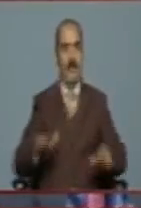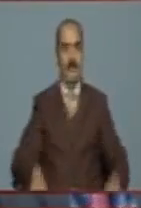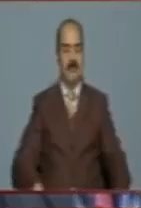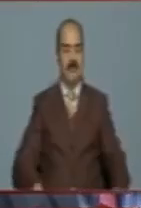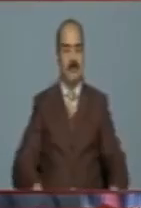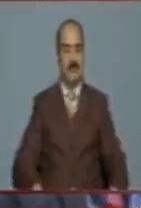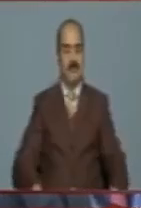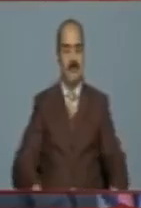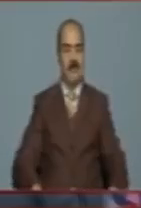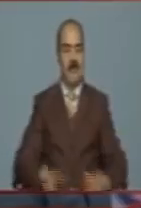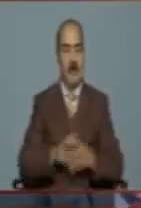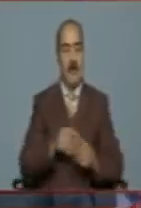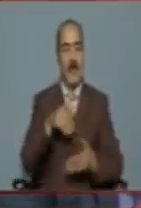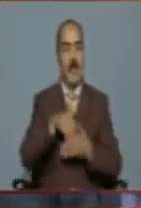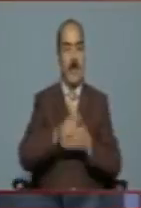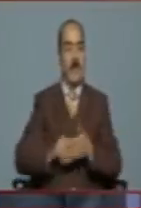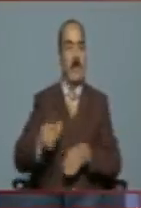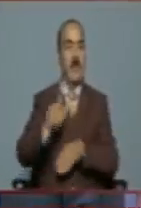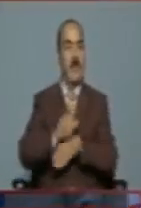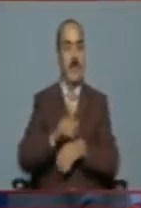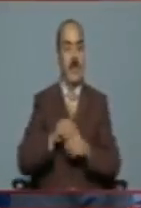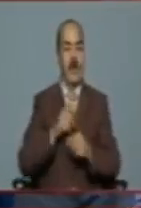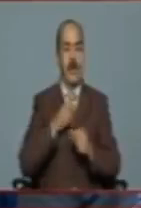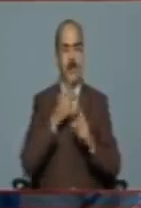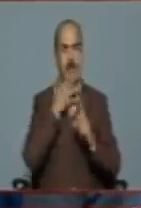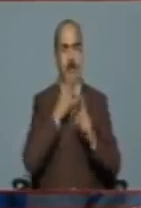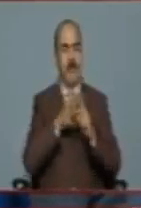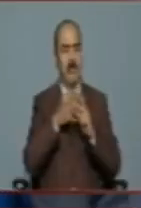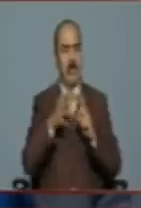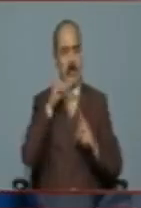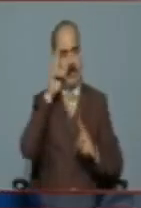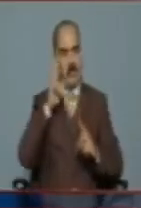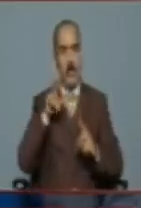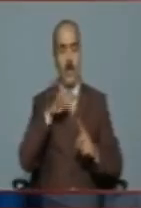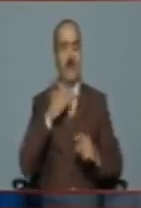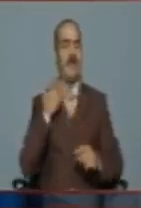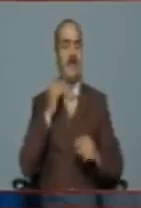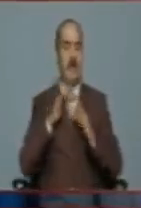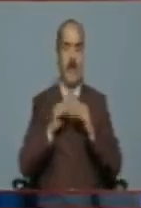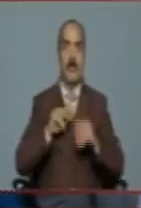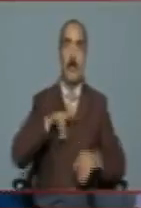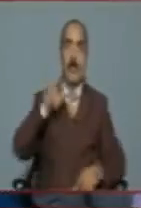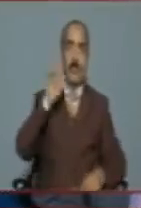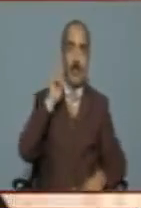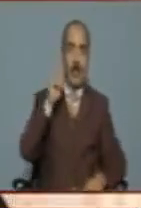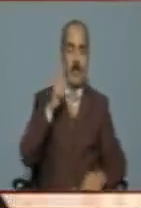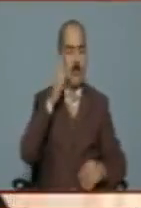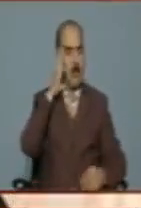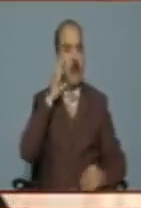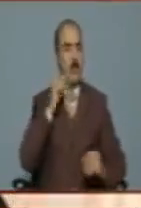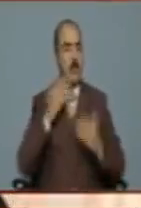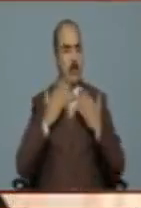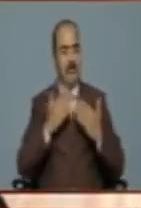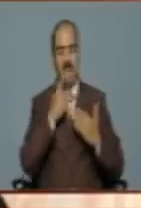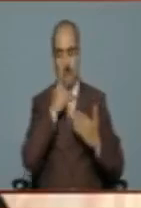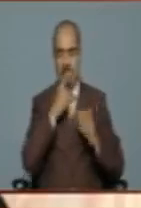لقد كانت الانتخابات الرئاسية نموذجا نتشرف به في الداخل والخارج، التزمنا فيه